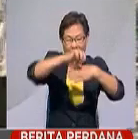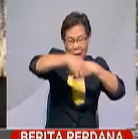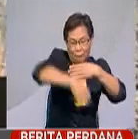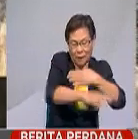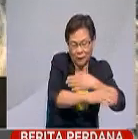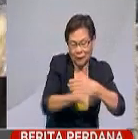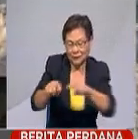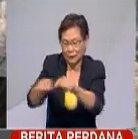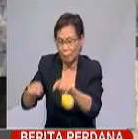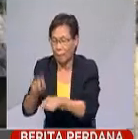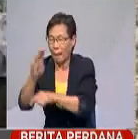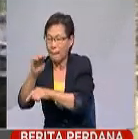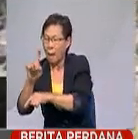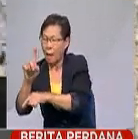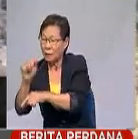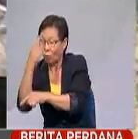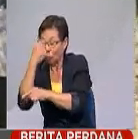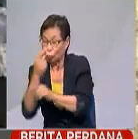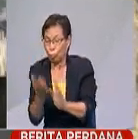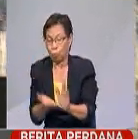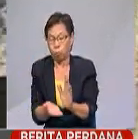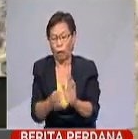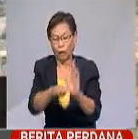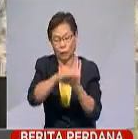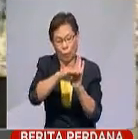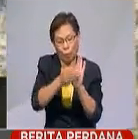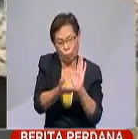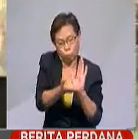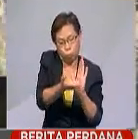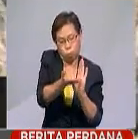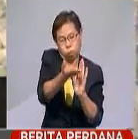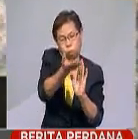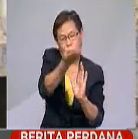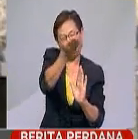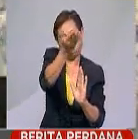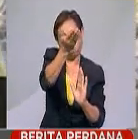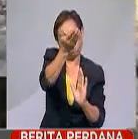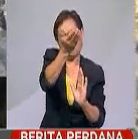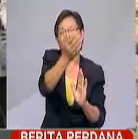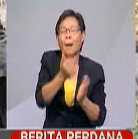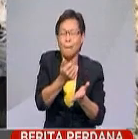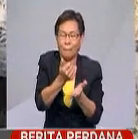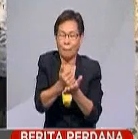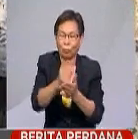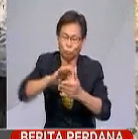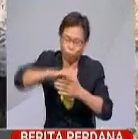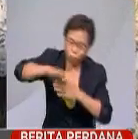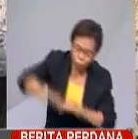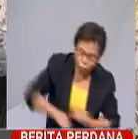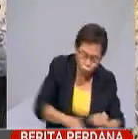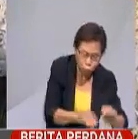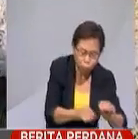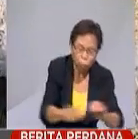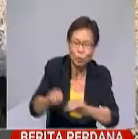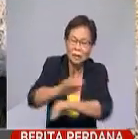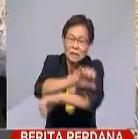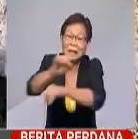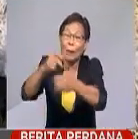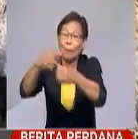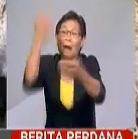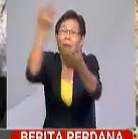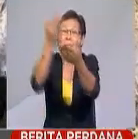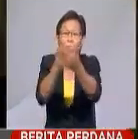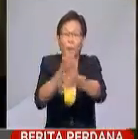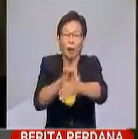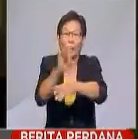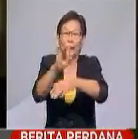serta dataran kawasan MADA bagi meningkatkan paras takungan empangan seterusnya membantu pengairan di kawasan sawah padi. Setakat